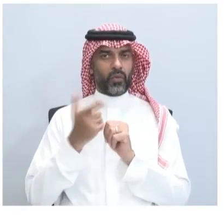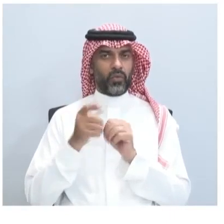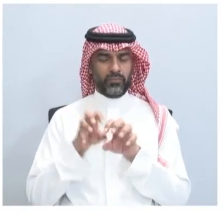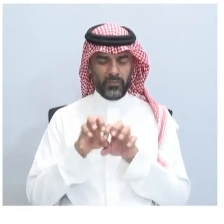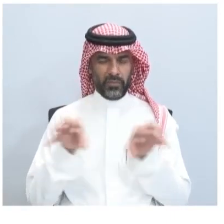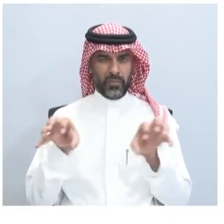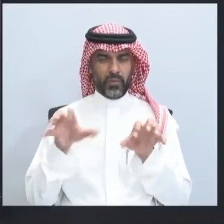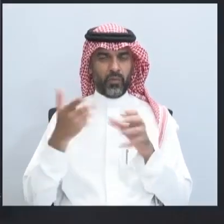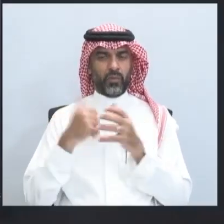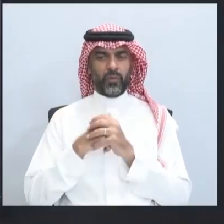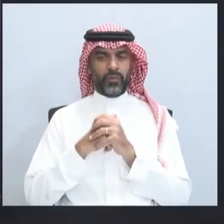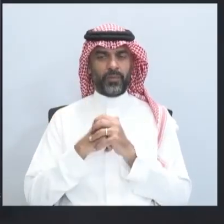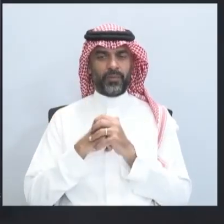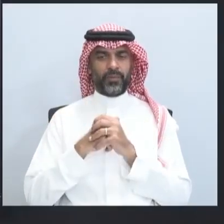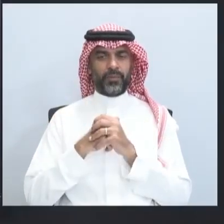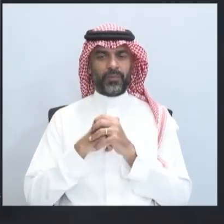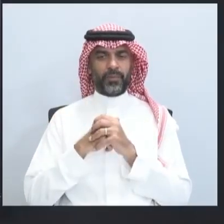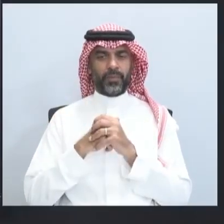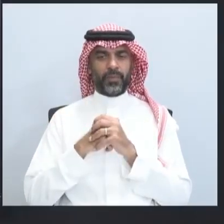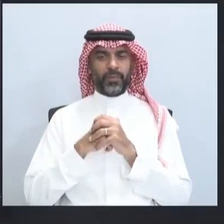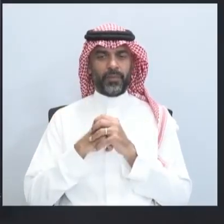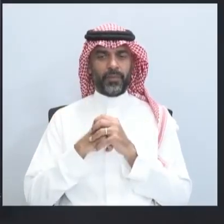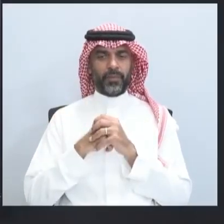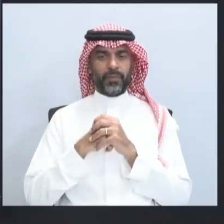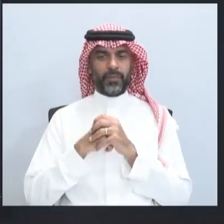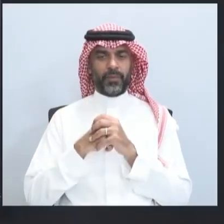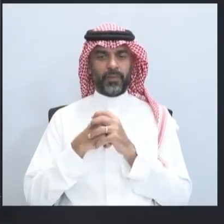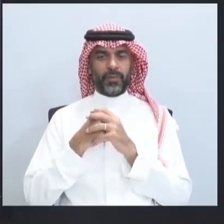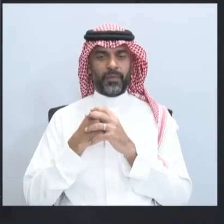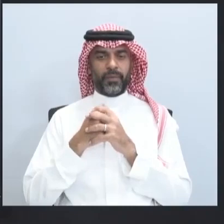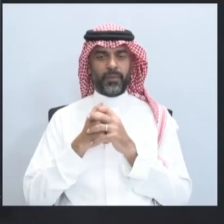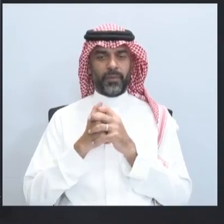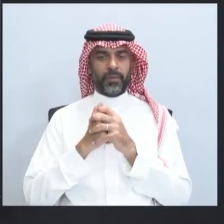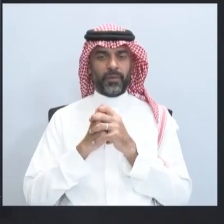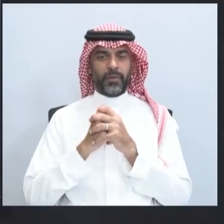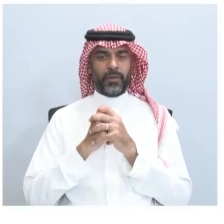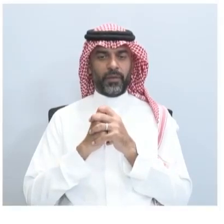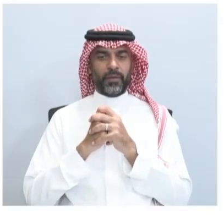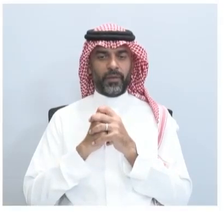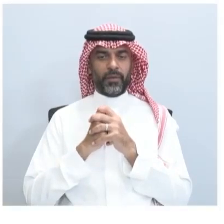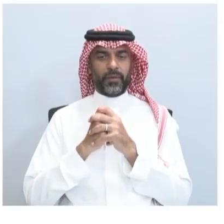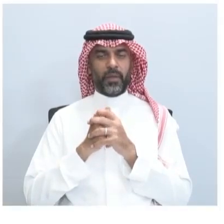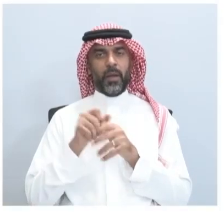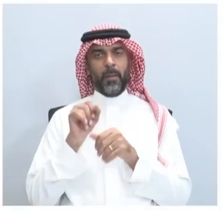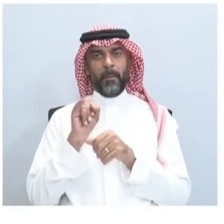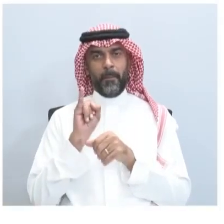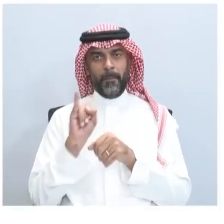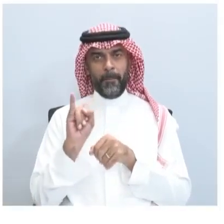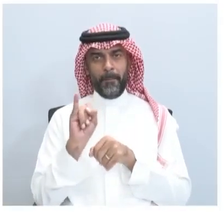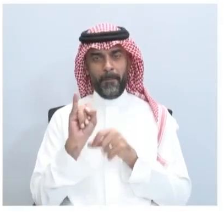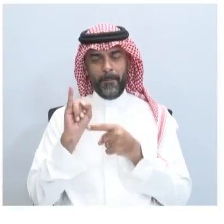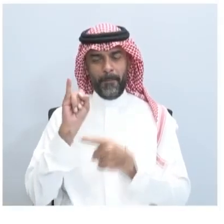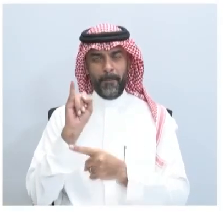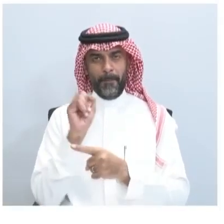ممن كتبت كالكلمه الواحده وهما كلمتان ما اصلهما قبل الوصل من